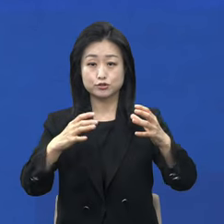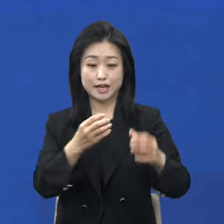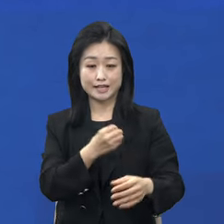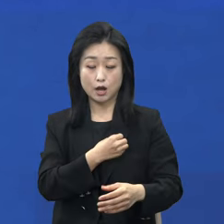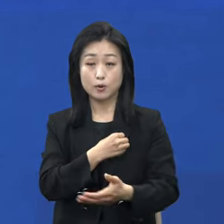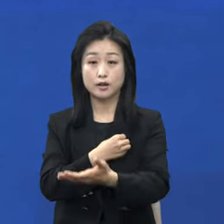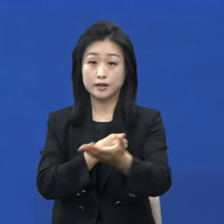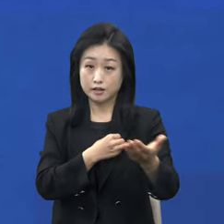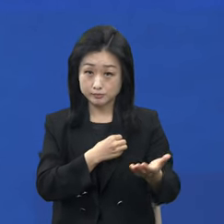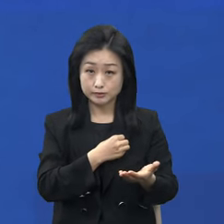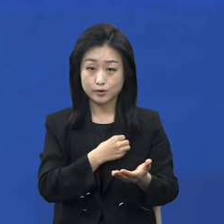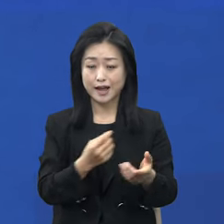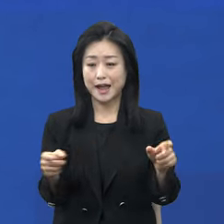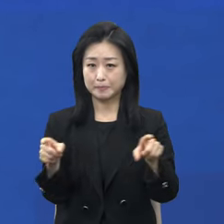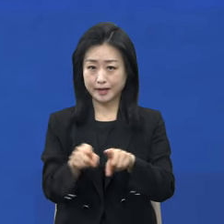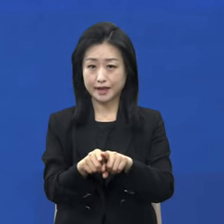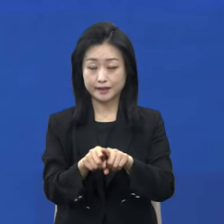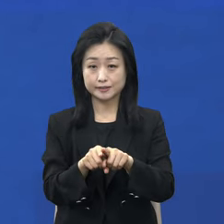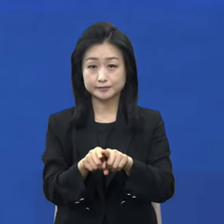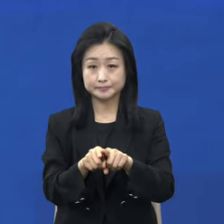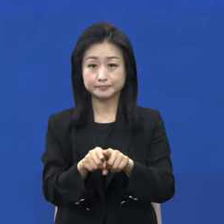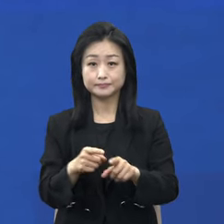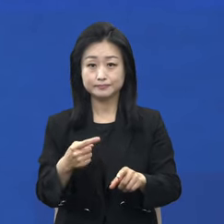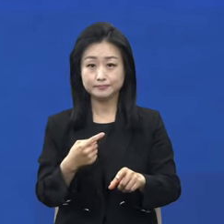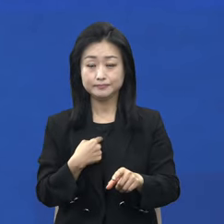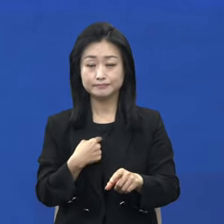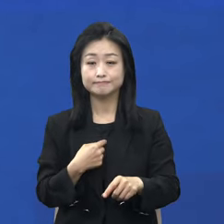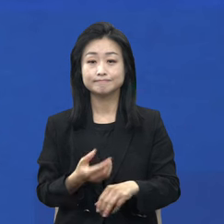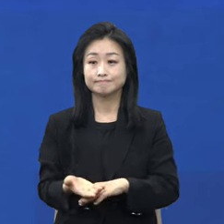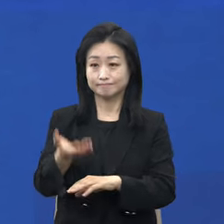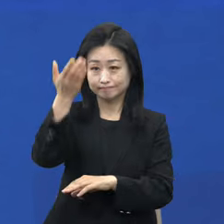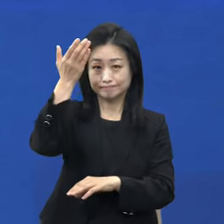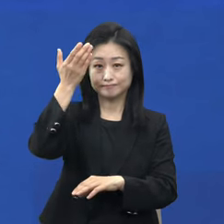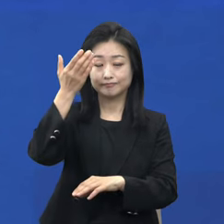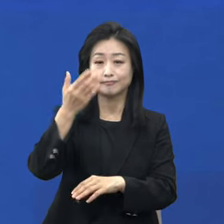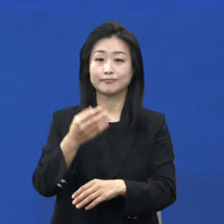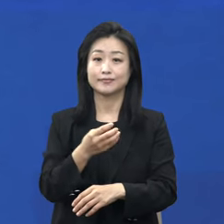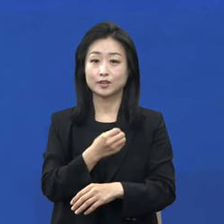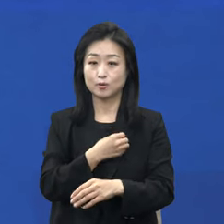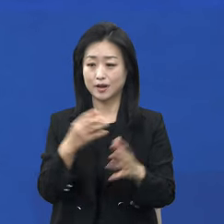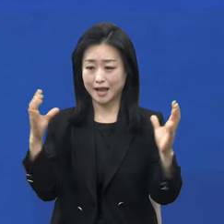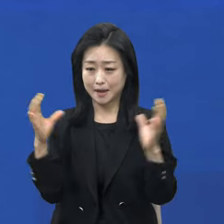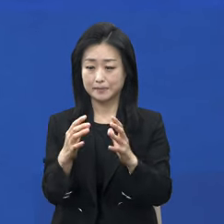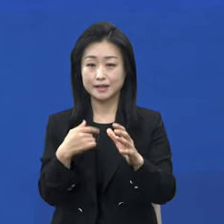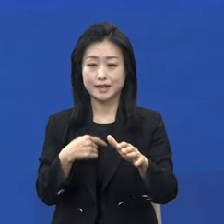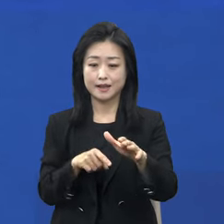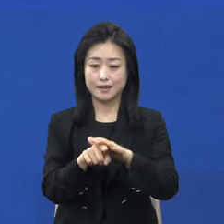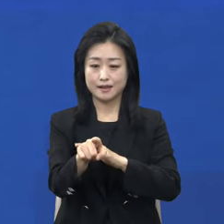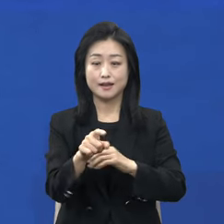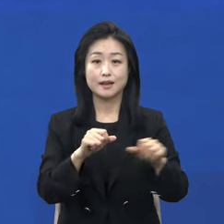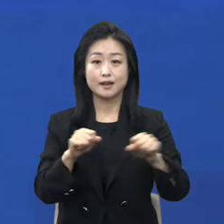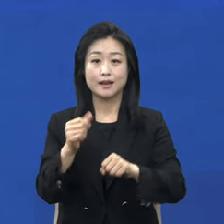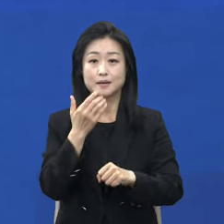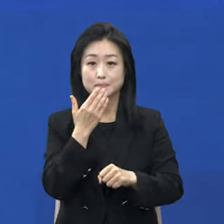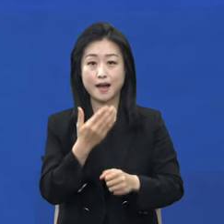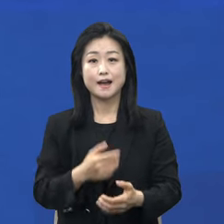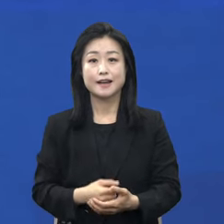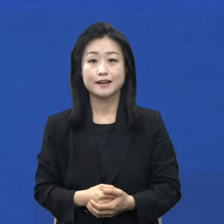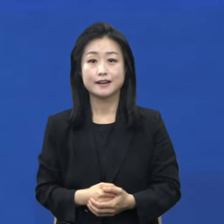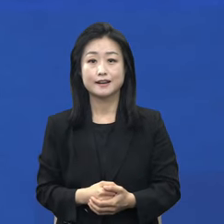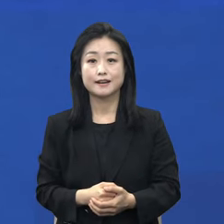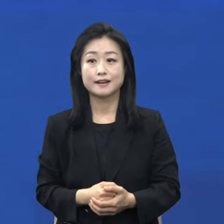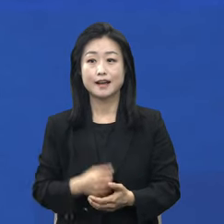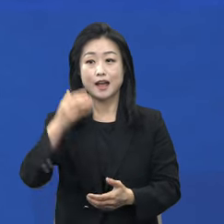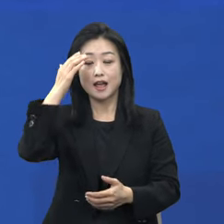당다운 민주당을 만드는데 선배 동지들과 함께 맨 앞에 서겠습니다. 이